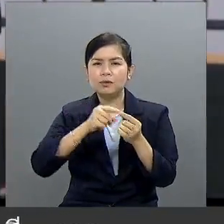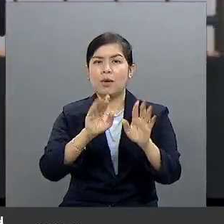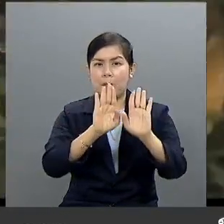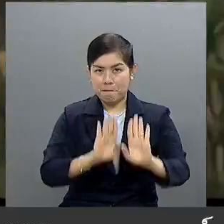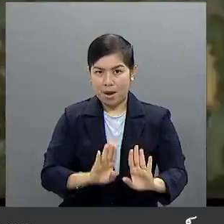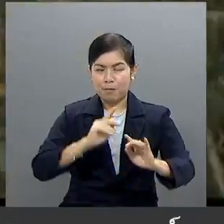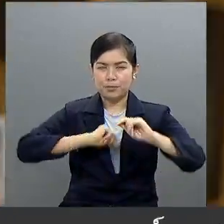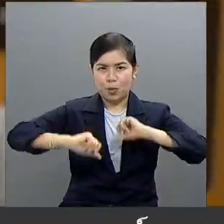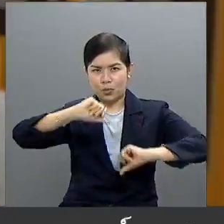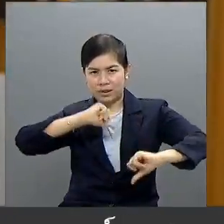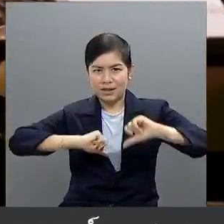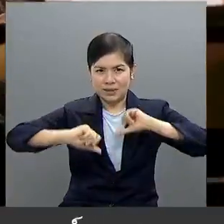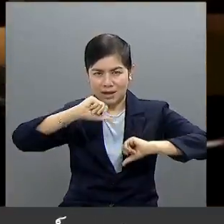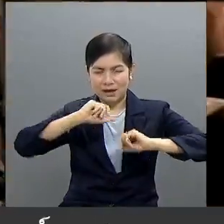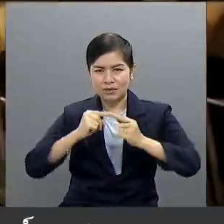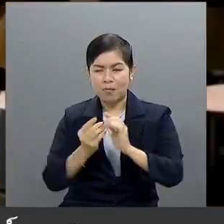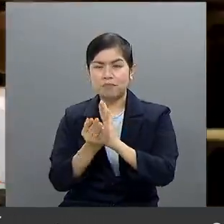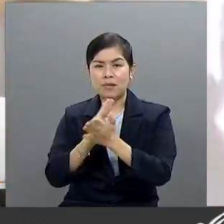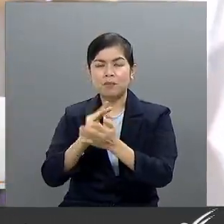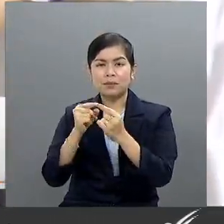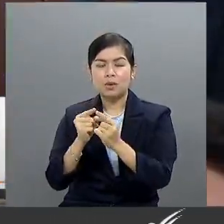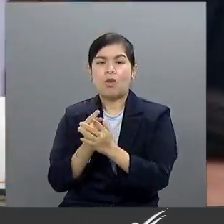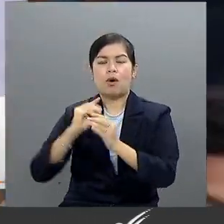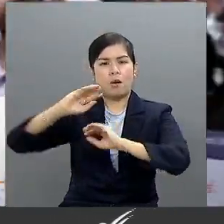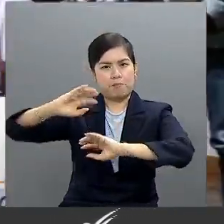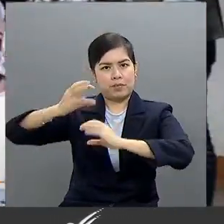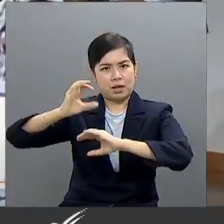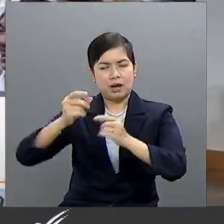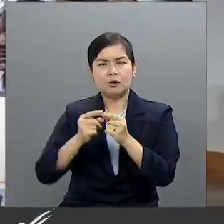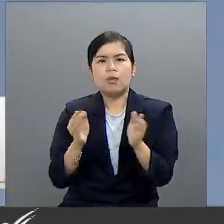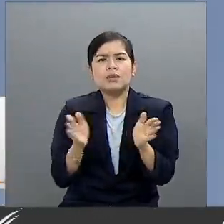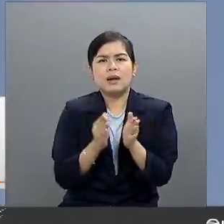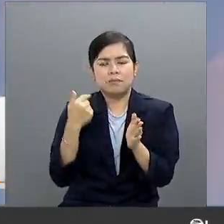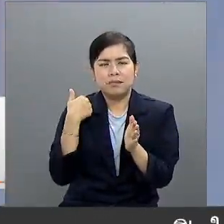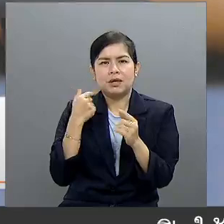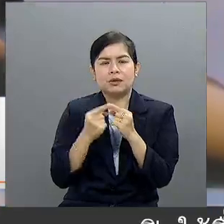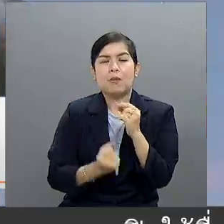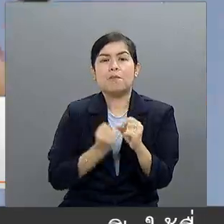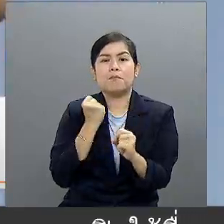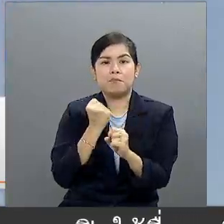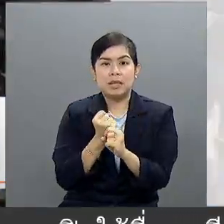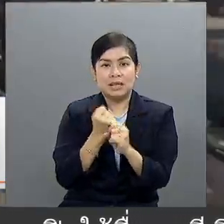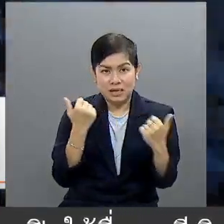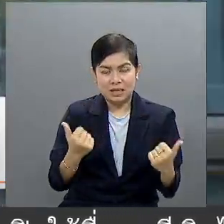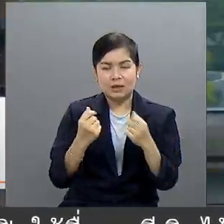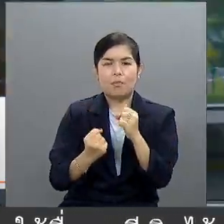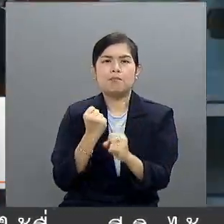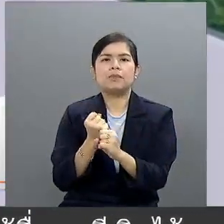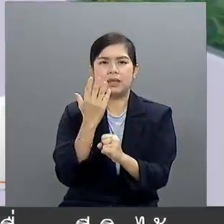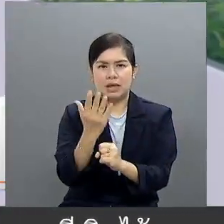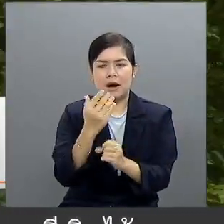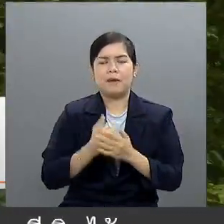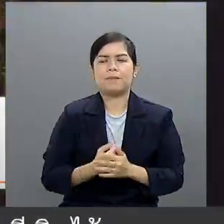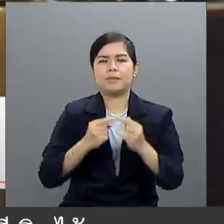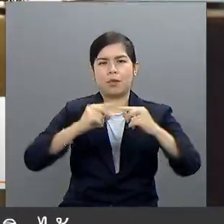าสตร์ในโครงการประกวดภาพยนตร์สั้นวิทยาศาสตร์ปีที่5ครับปีนี้จัดขึ้นภายใต้หัวข้อ Science Around Us นะครับวิทยาศ